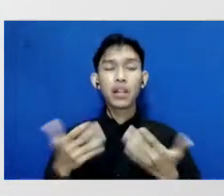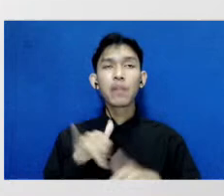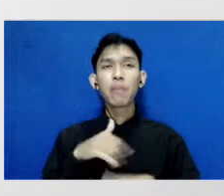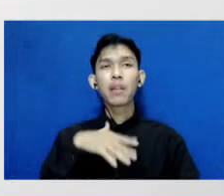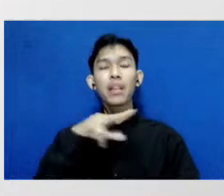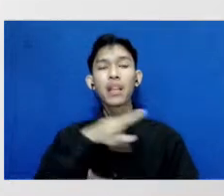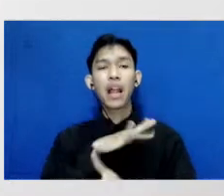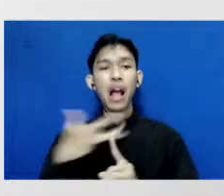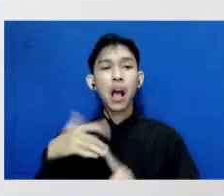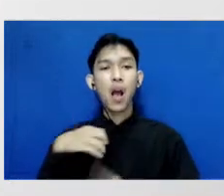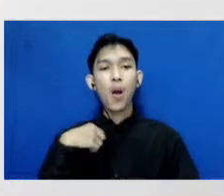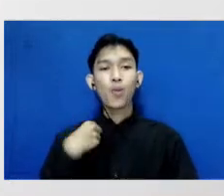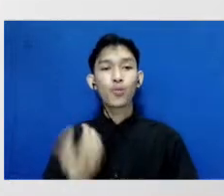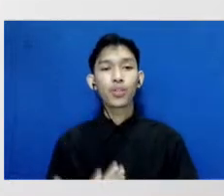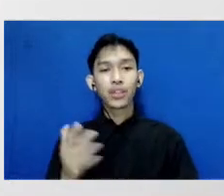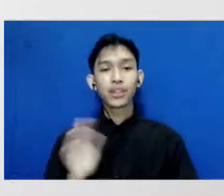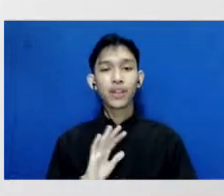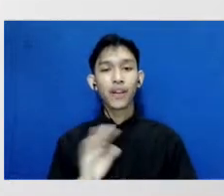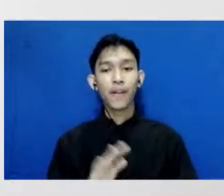Ruby?